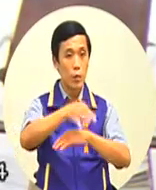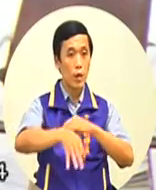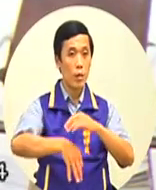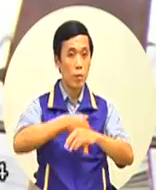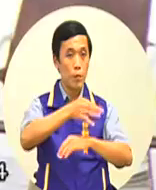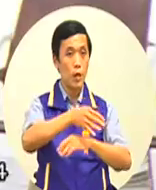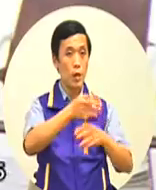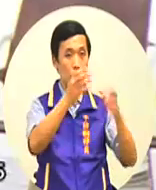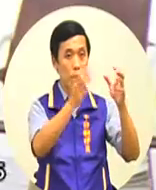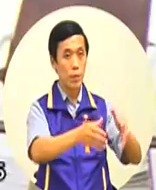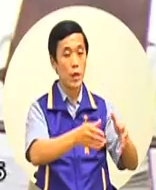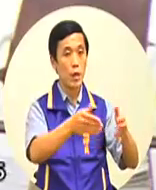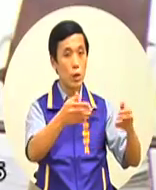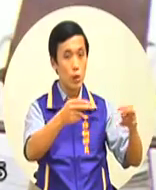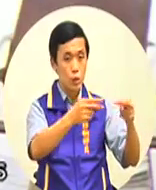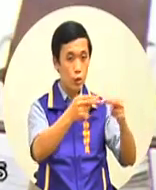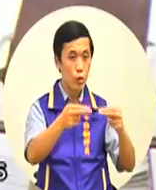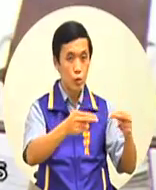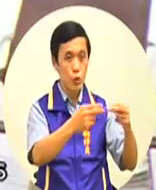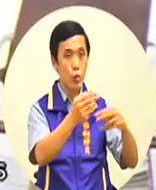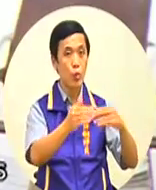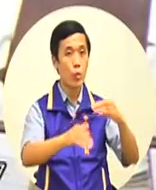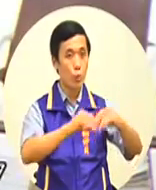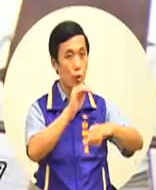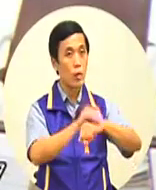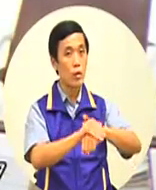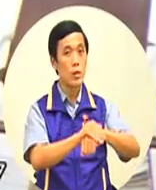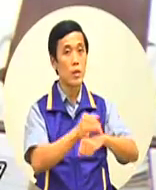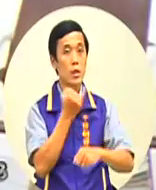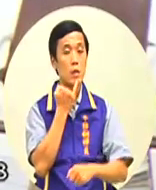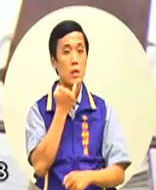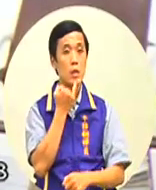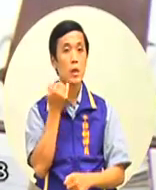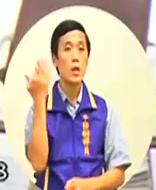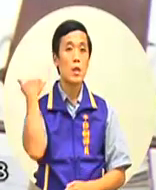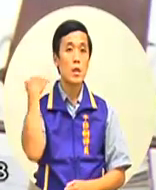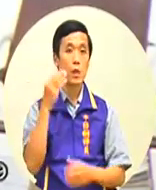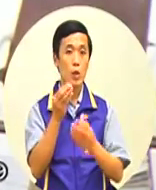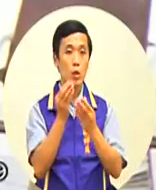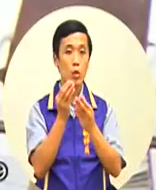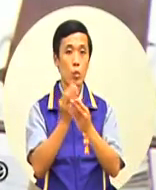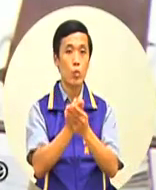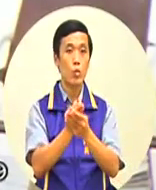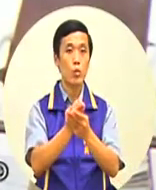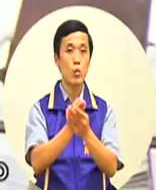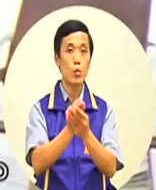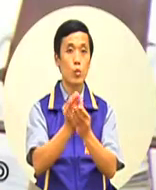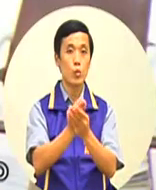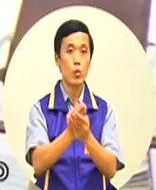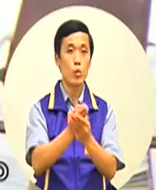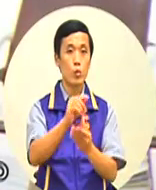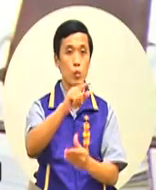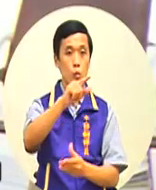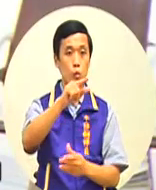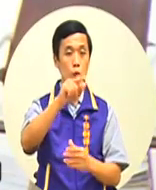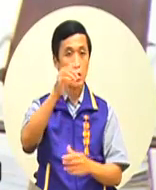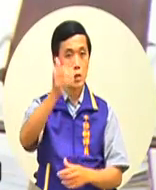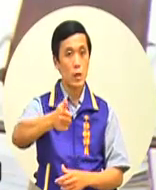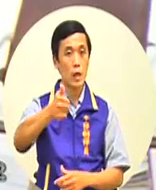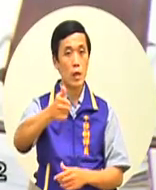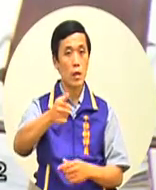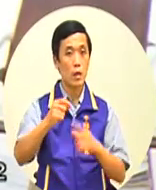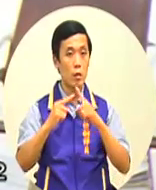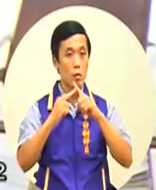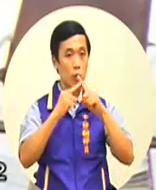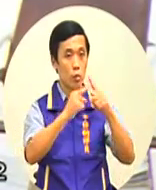哈，这就是迄天，我们的那个股长有去啊，股长他也很棒，哈，股长去那。这个